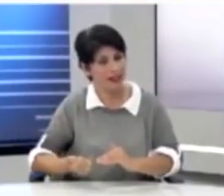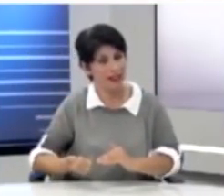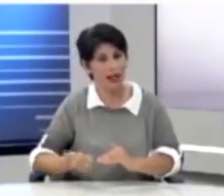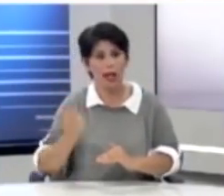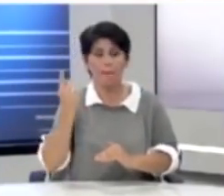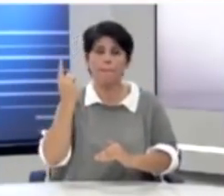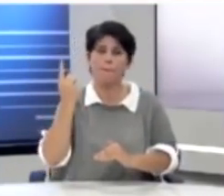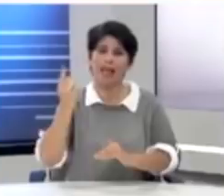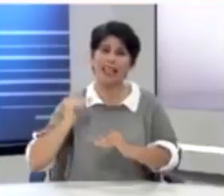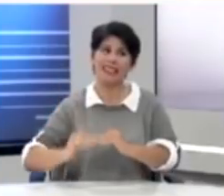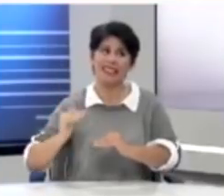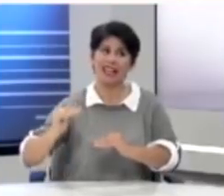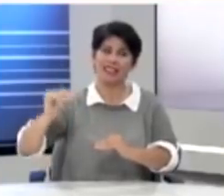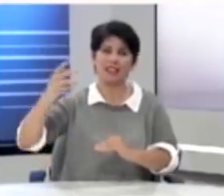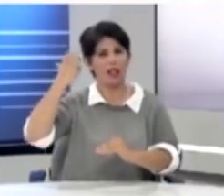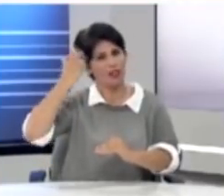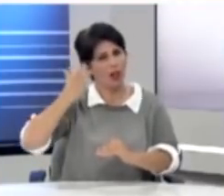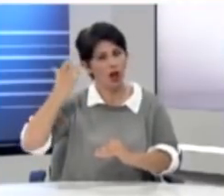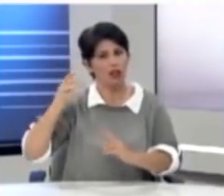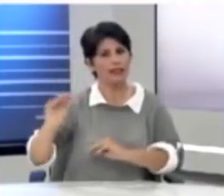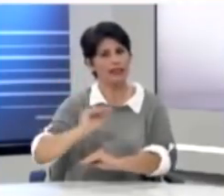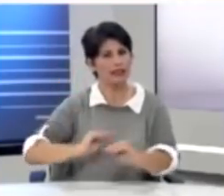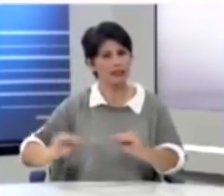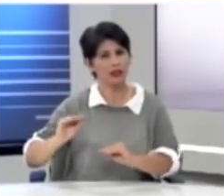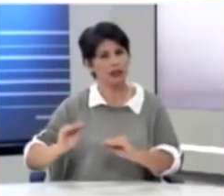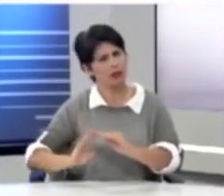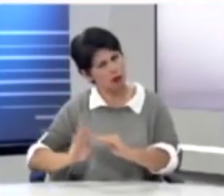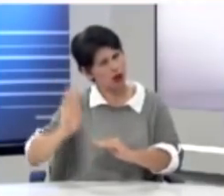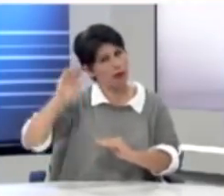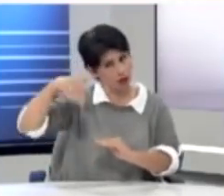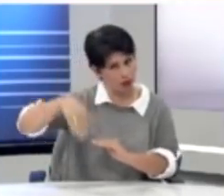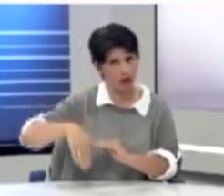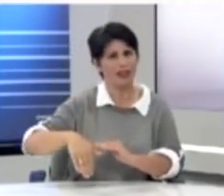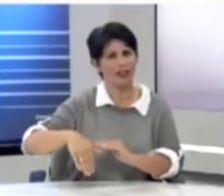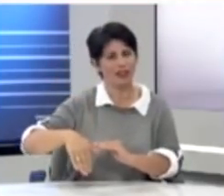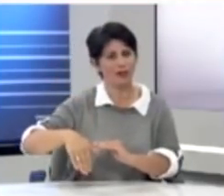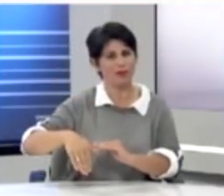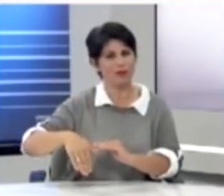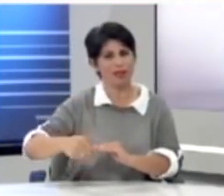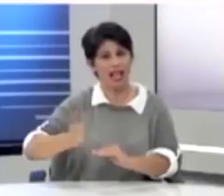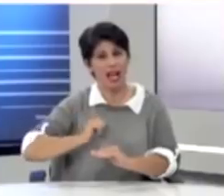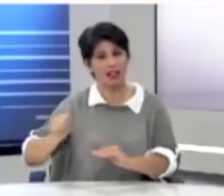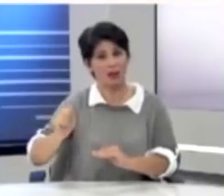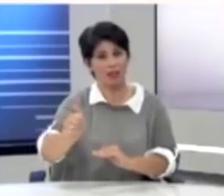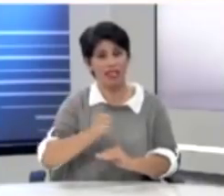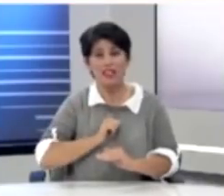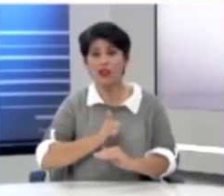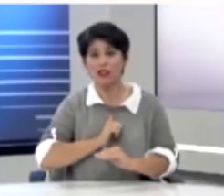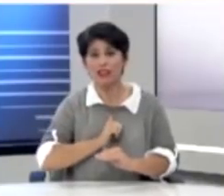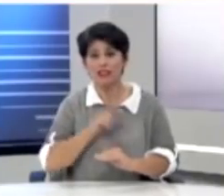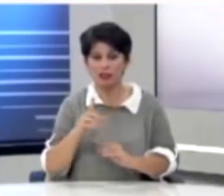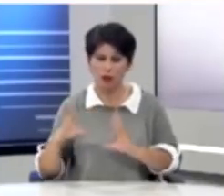μια ταξική θεωρητική κινητικότητα και προς τα πάνω και προς τα κάτω, η ατομική ιδιοκτησία